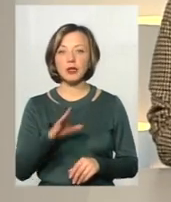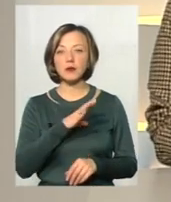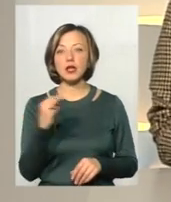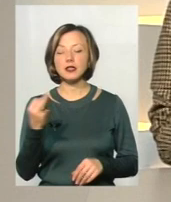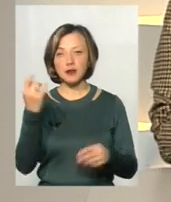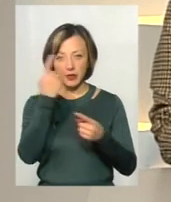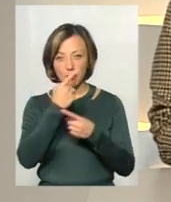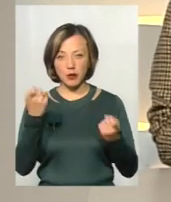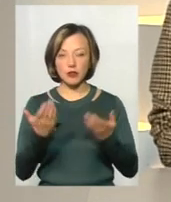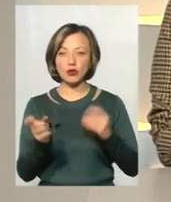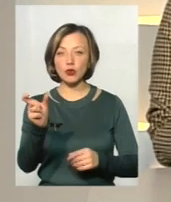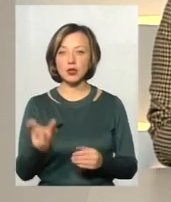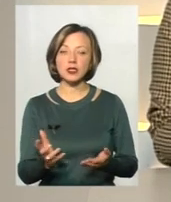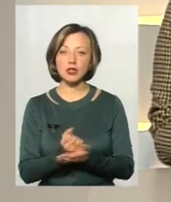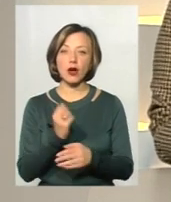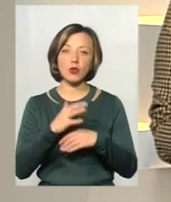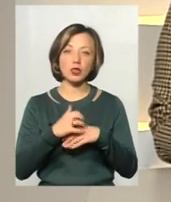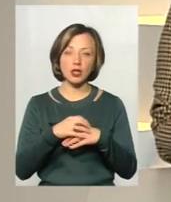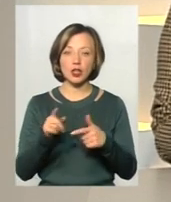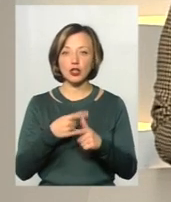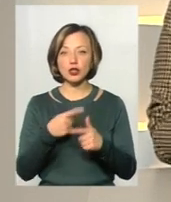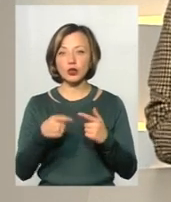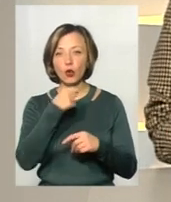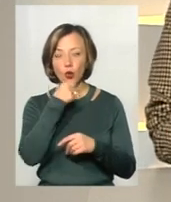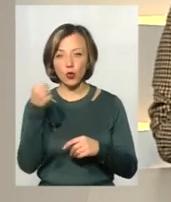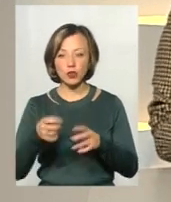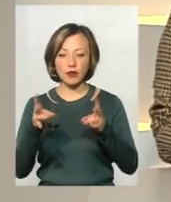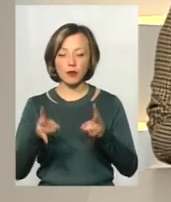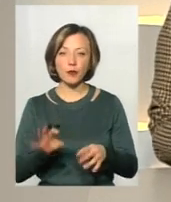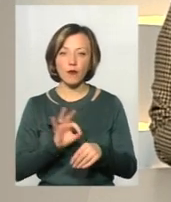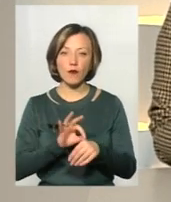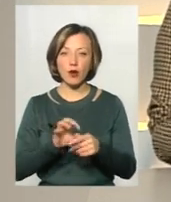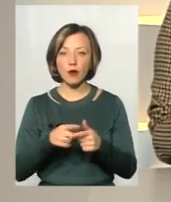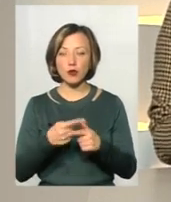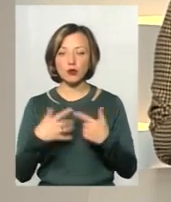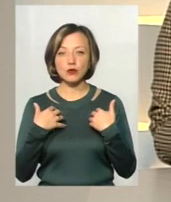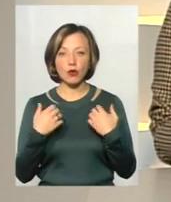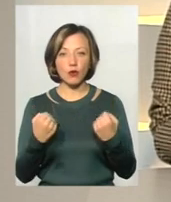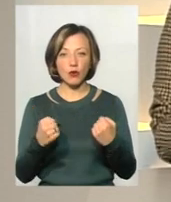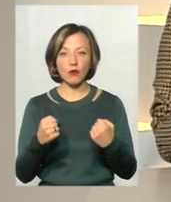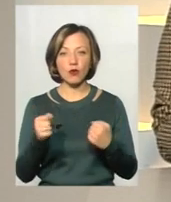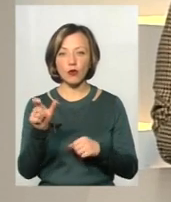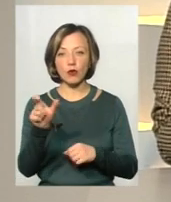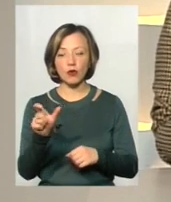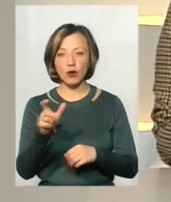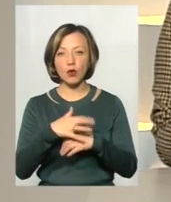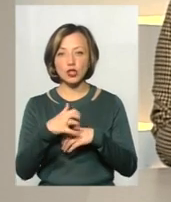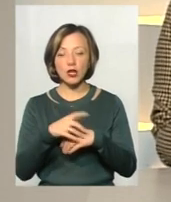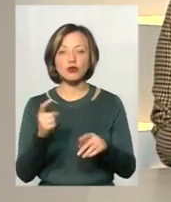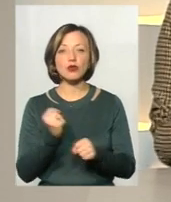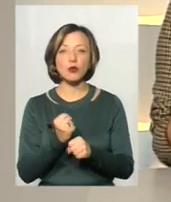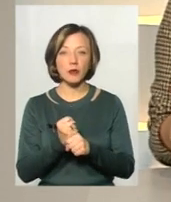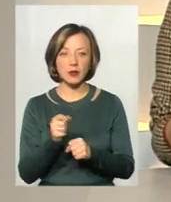если людина знайшла там котеня, чи дорослу, там травмовану, хвору, чи навіть здорову кошеня, що